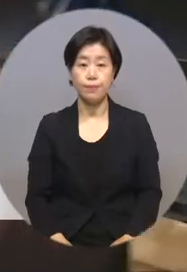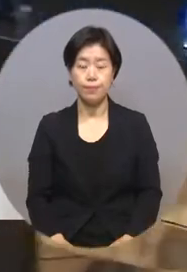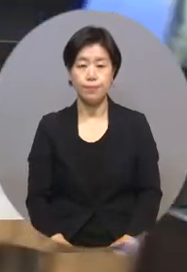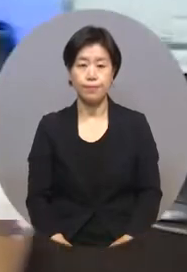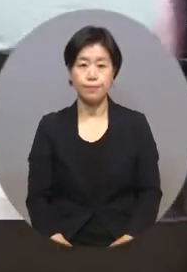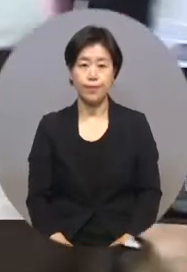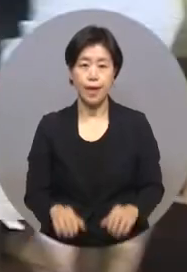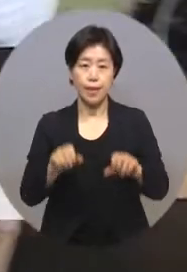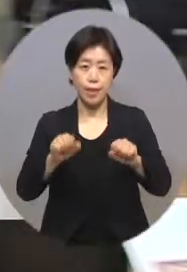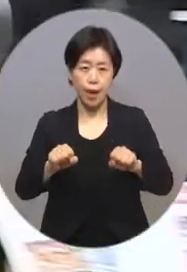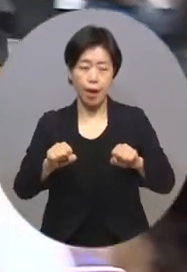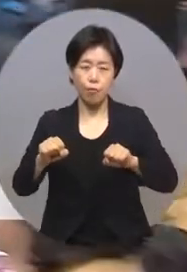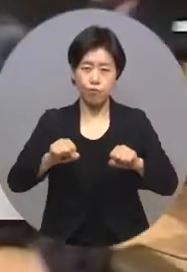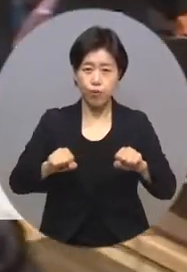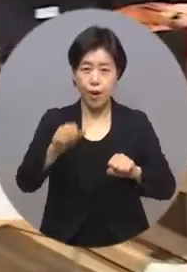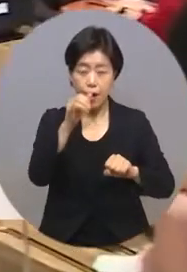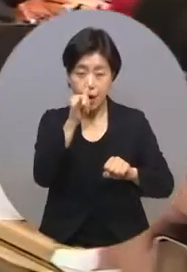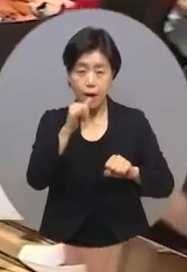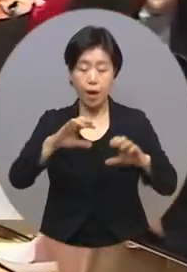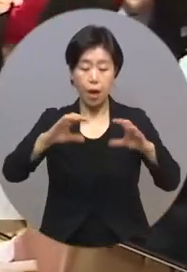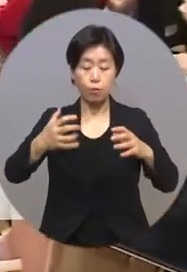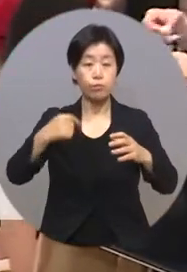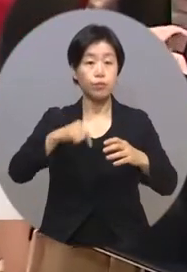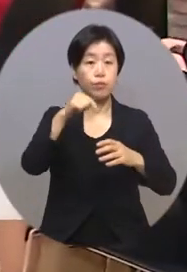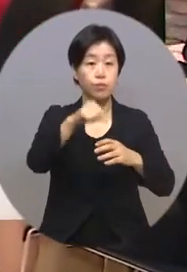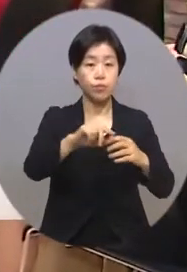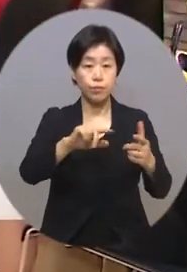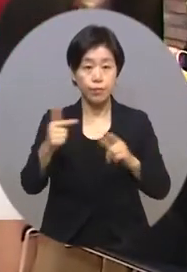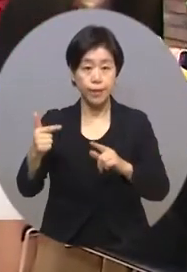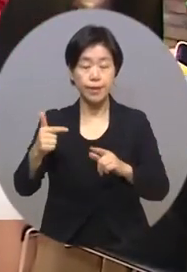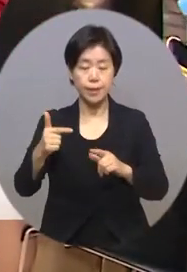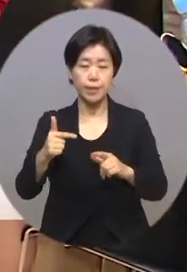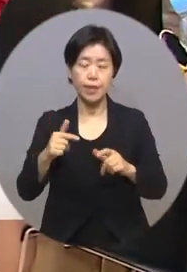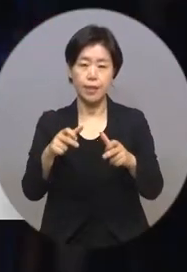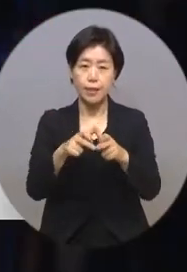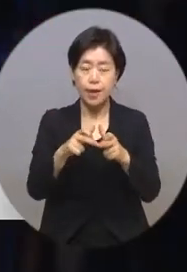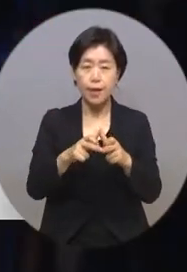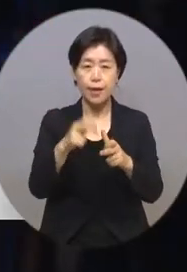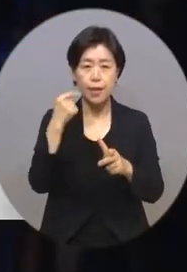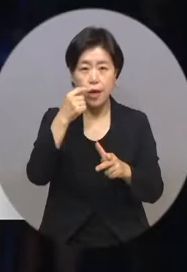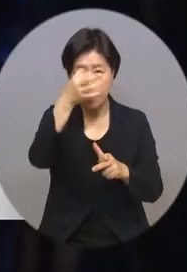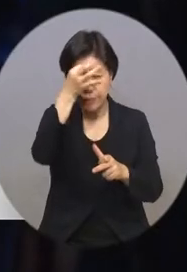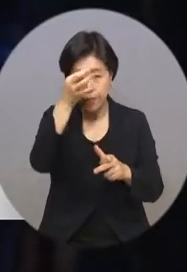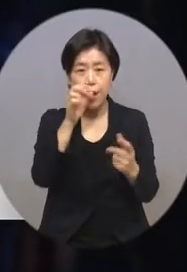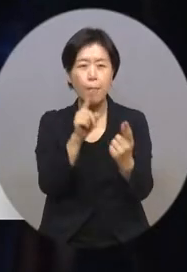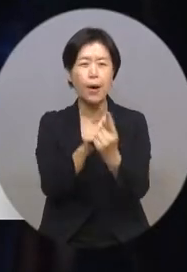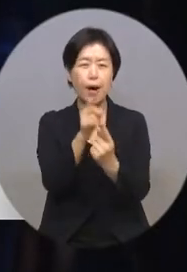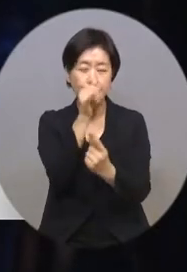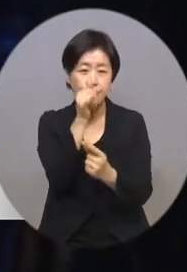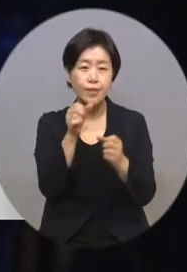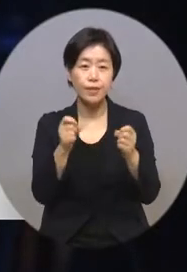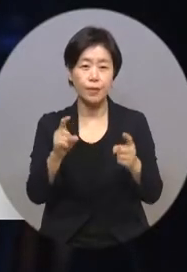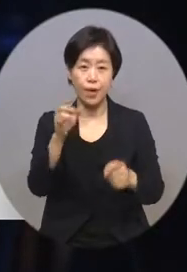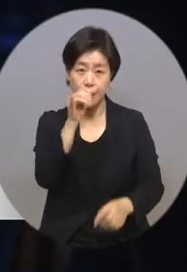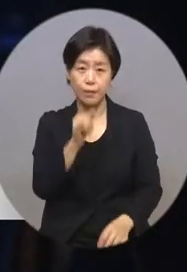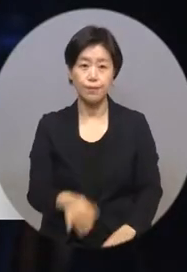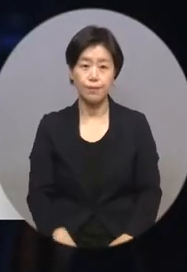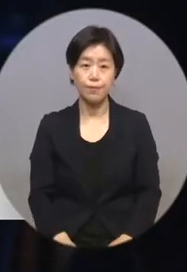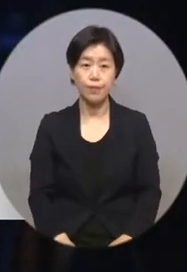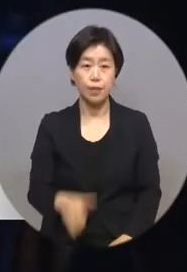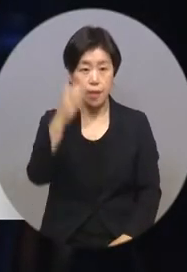생동감 있는 국내외 장애예술을 만나는 자리가 우리 곁을 찾아옵니다. 지난 16일